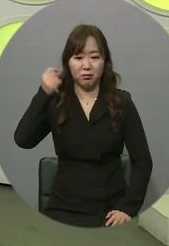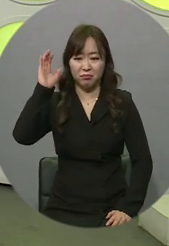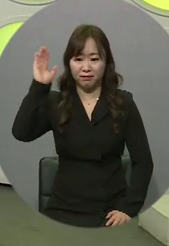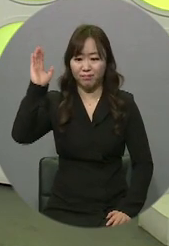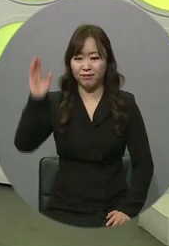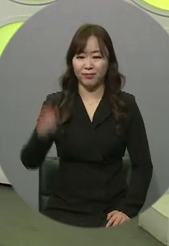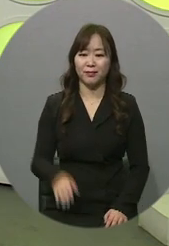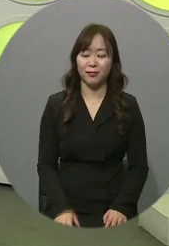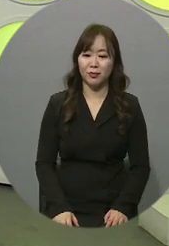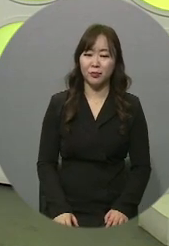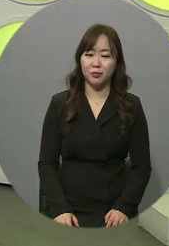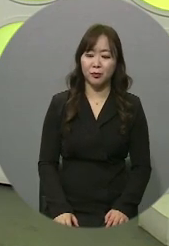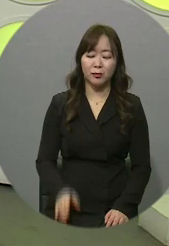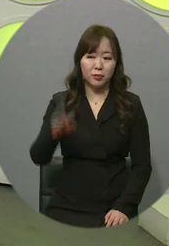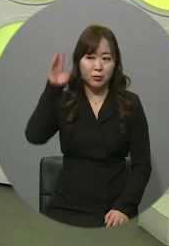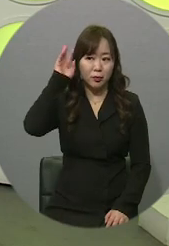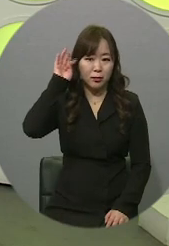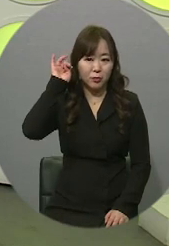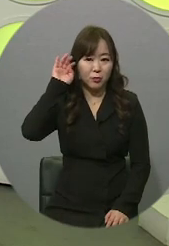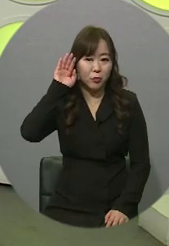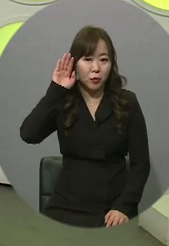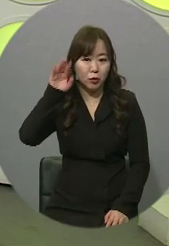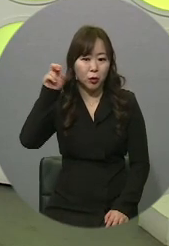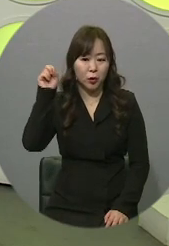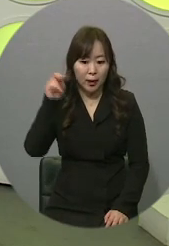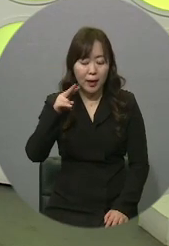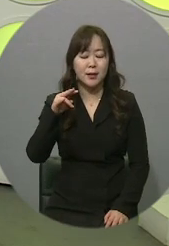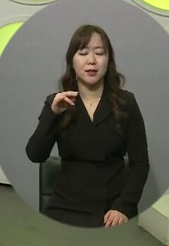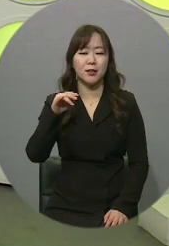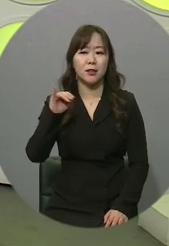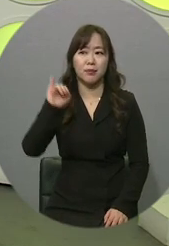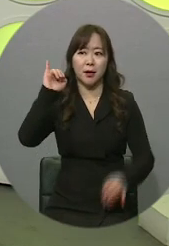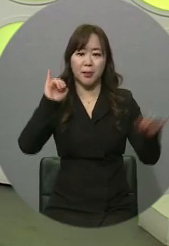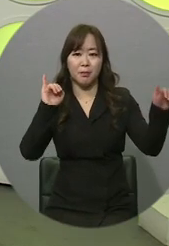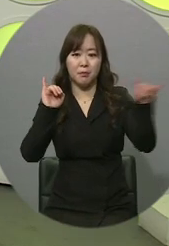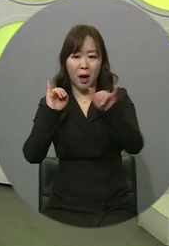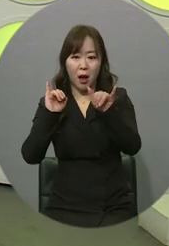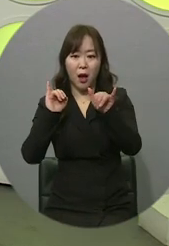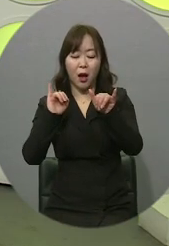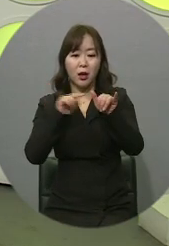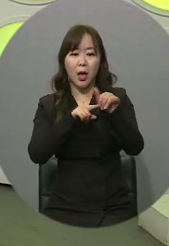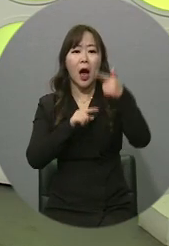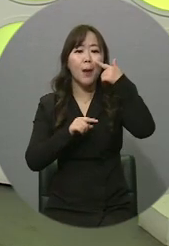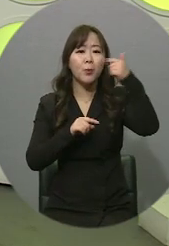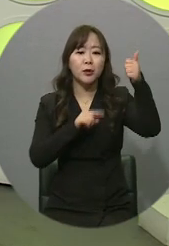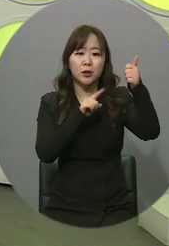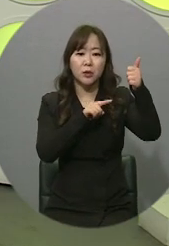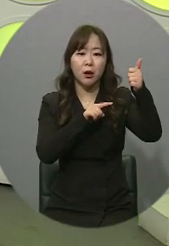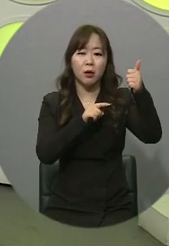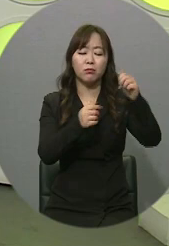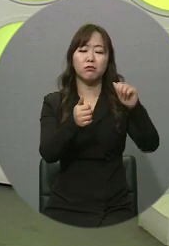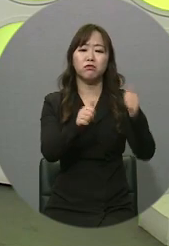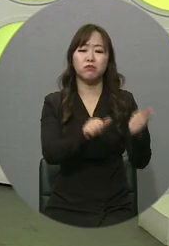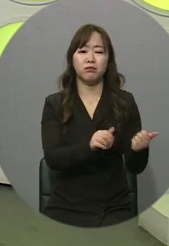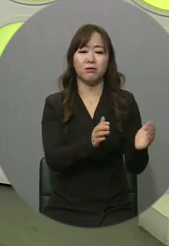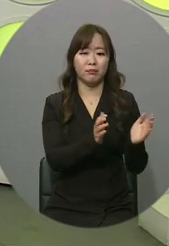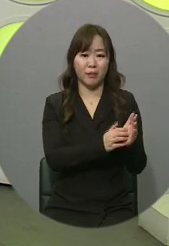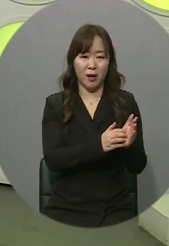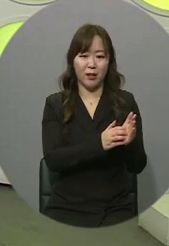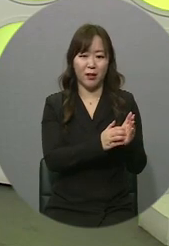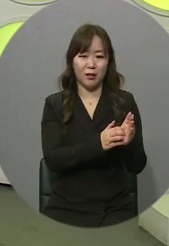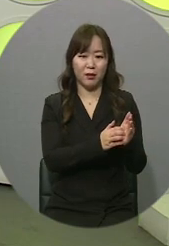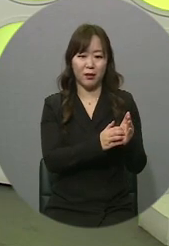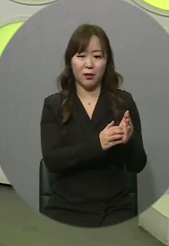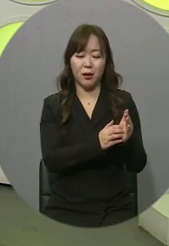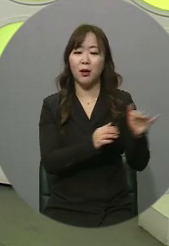말이에요. 그리고 며칠 후에 또 연락이 왔어요. 그 누이의 아버지가 돌아가셨다는